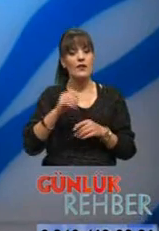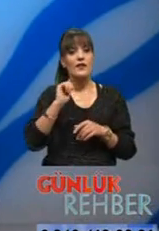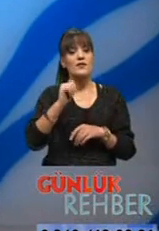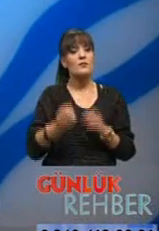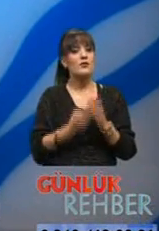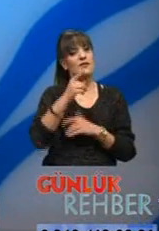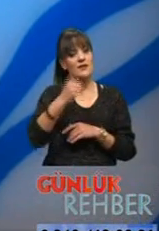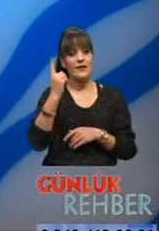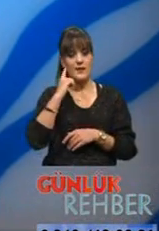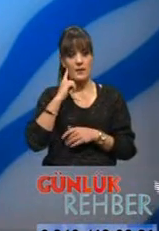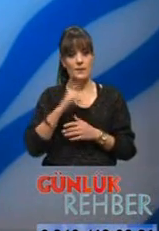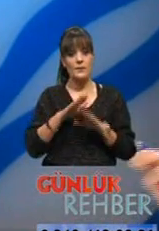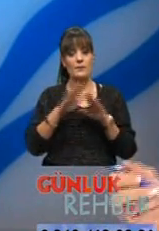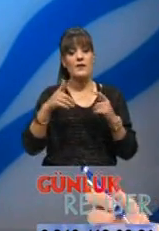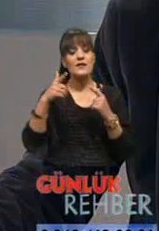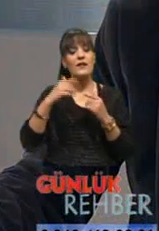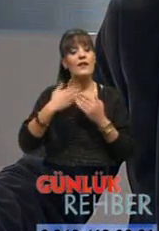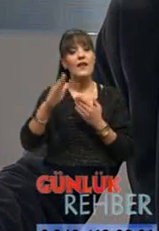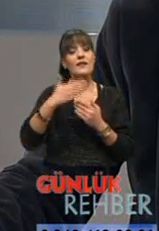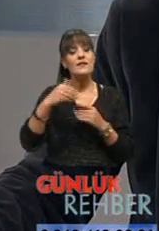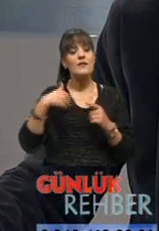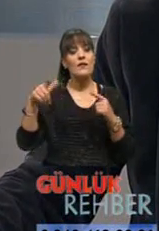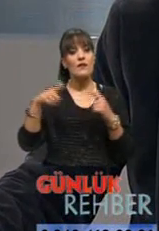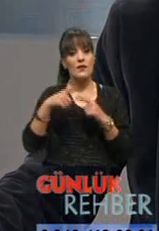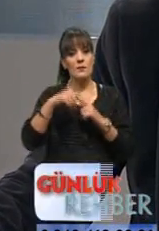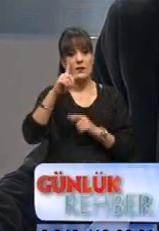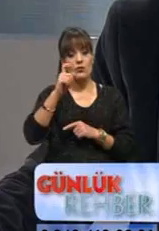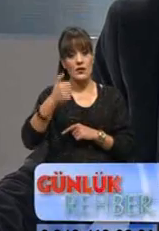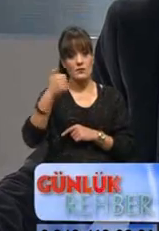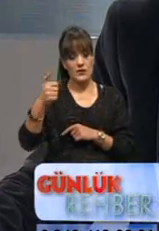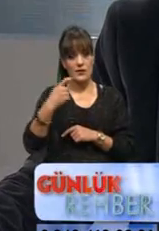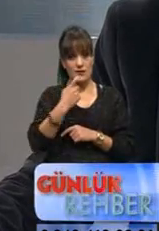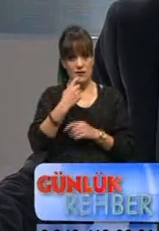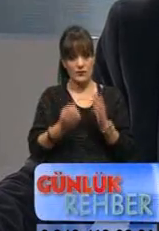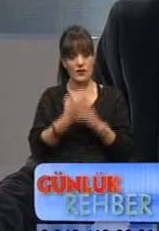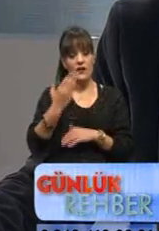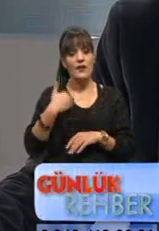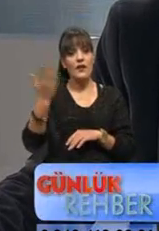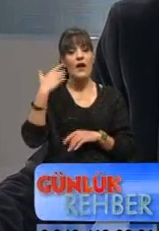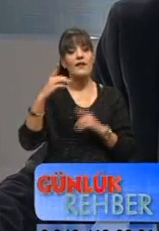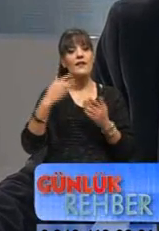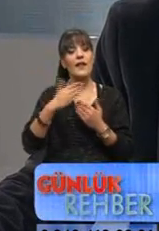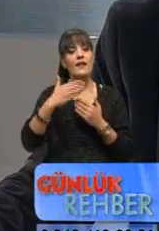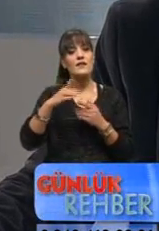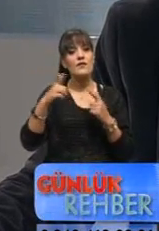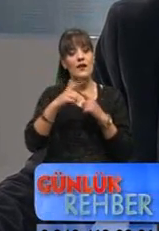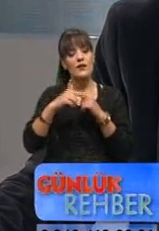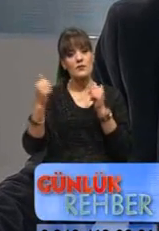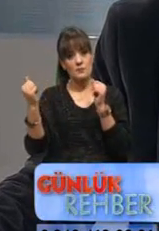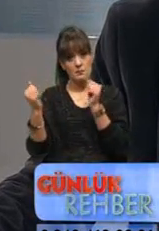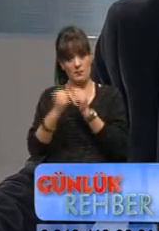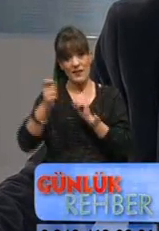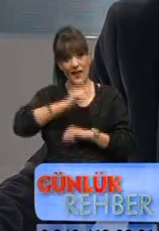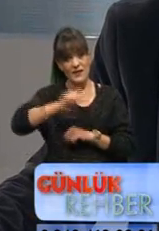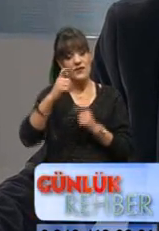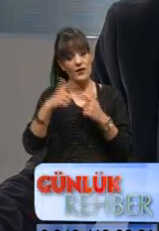kuruldu, sizden dinleyelim. Masa Tenisi Federasyonu 1966 yılında kuruldu. Daha evvel Tenis Federasyonu ile beraber bir çatı